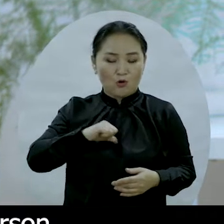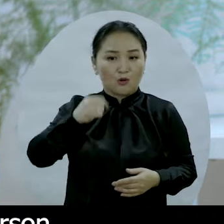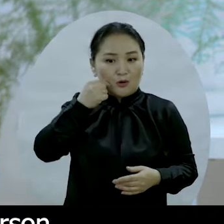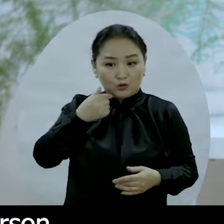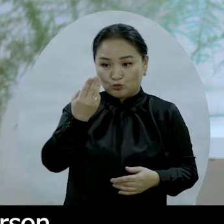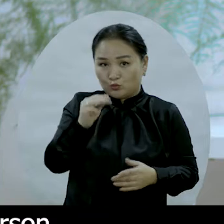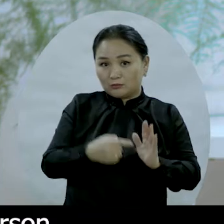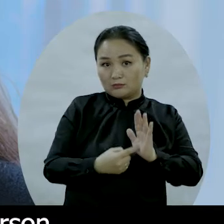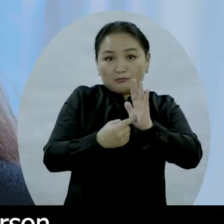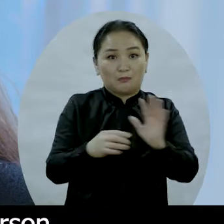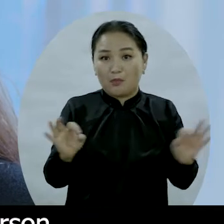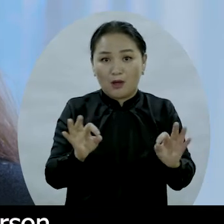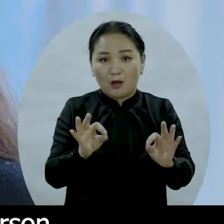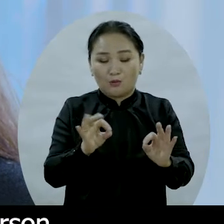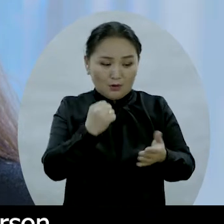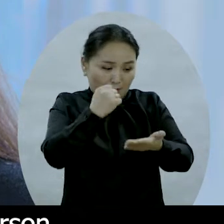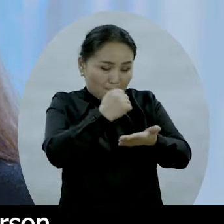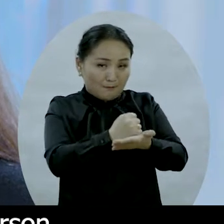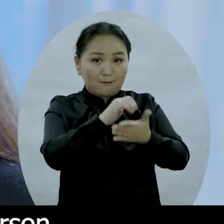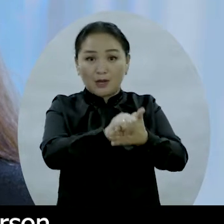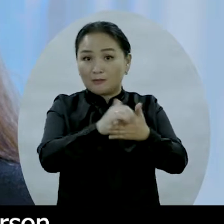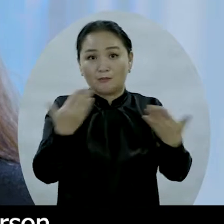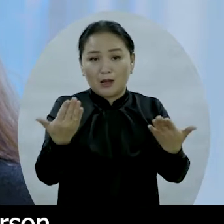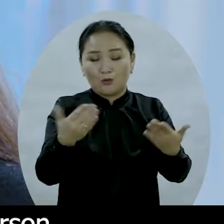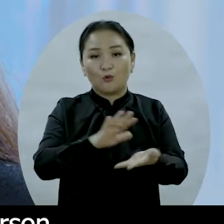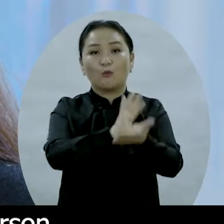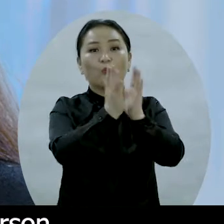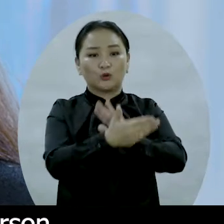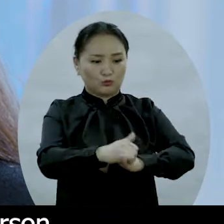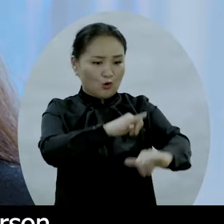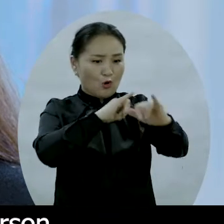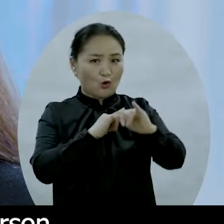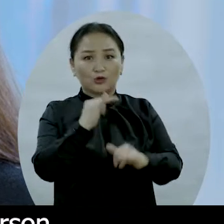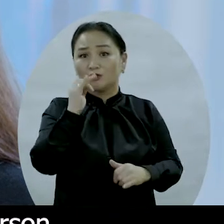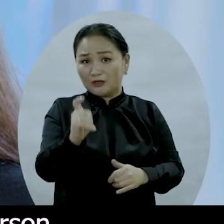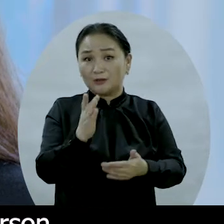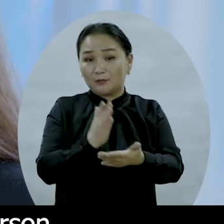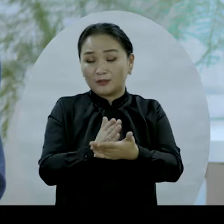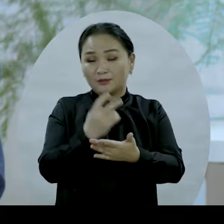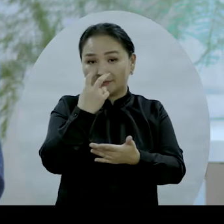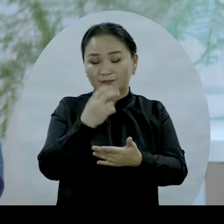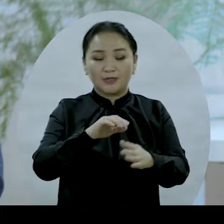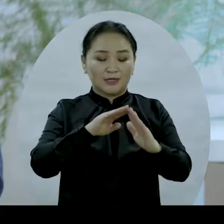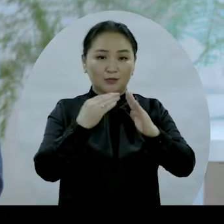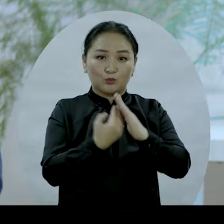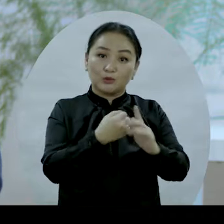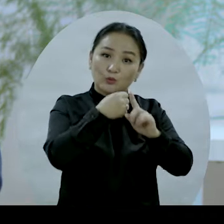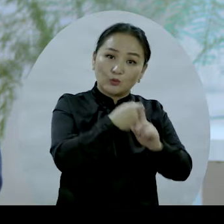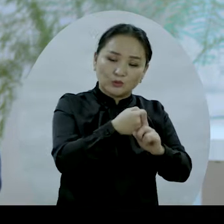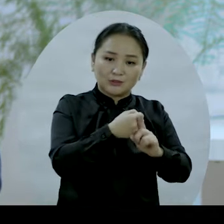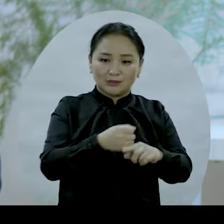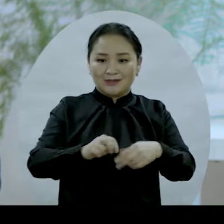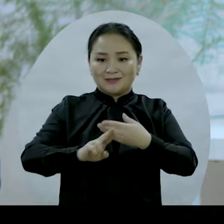шинж тэмдэг илэрхгүй, нотлогдохгүй, гэхдээ хүндээ маш их хорих хөртлөлтэй байдаг учраас бид нар ийм